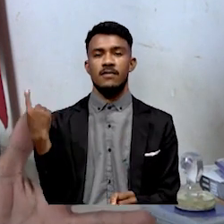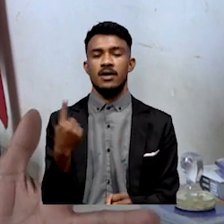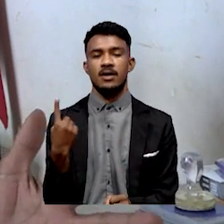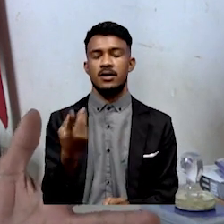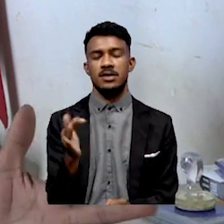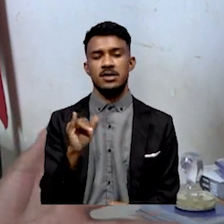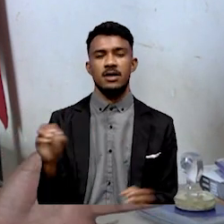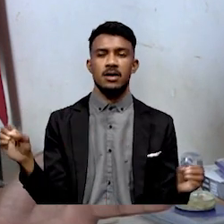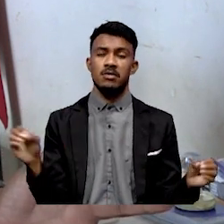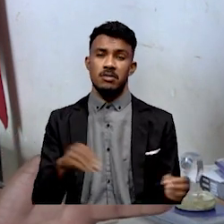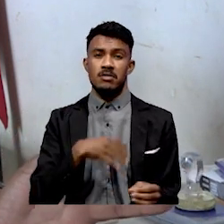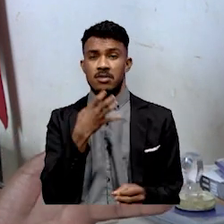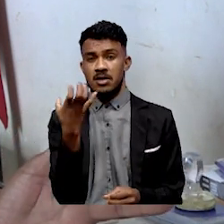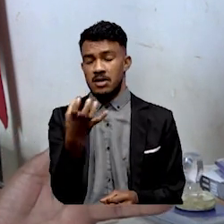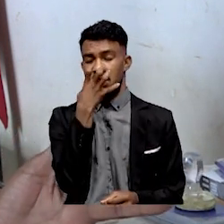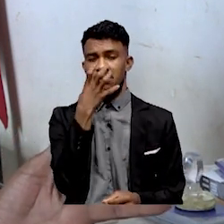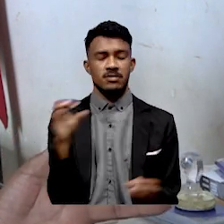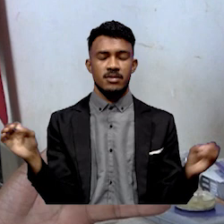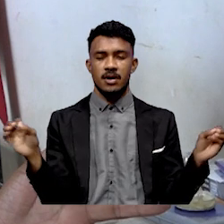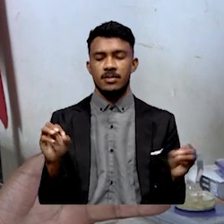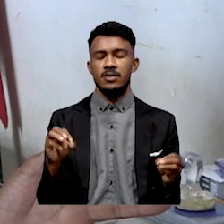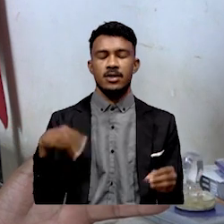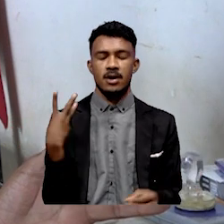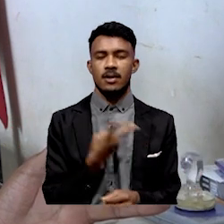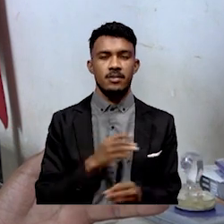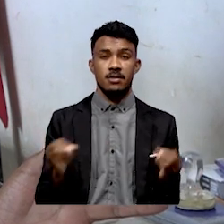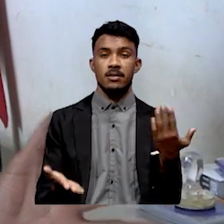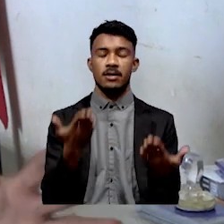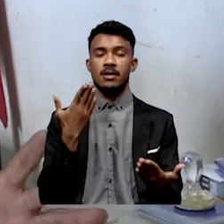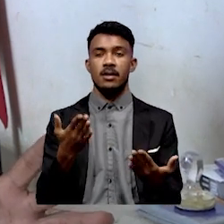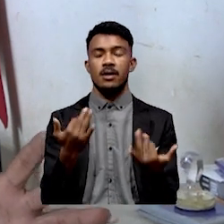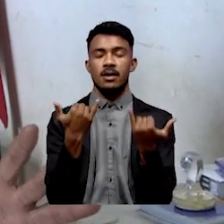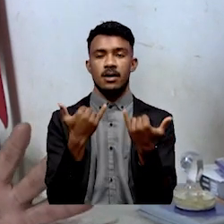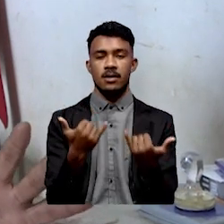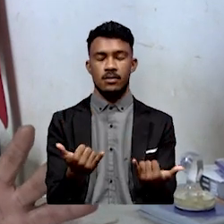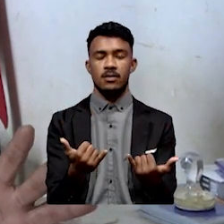kulia malore kana sene, pasenore hatene, kata, agora dan,